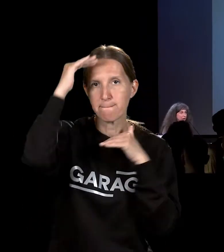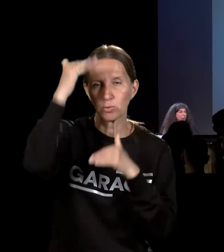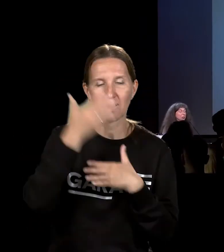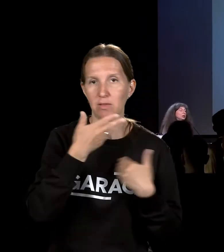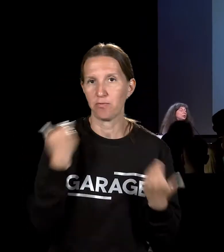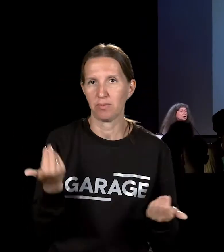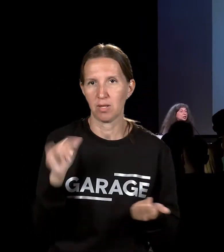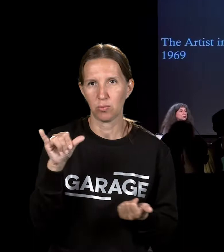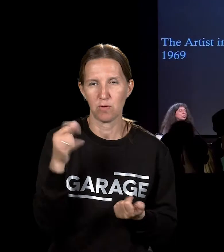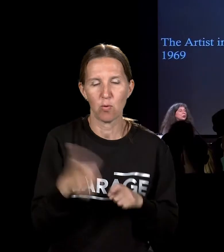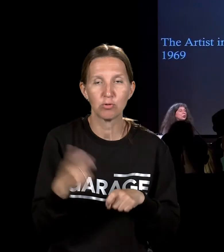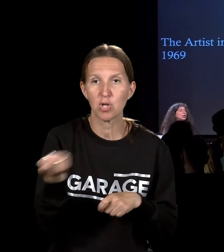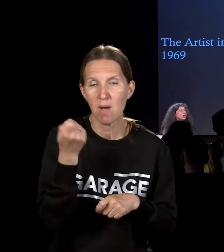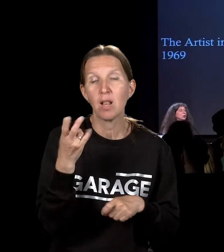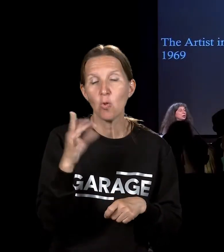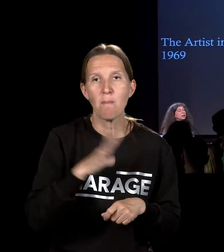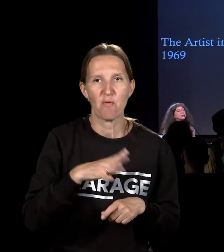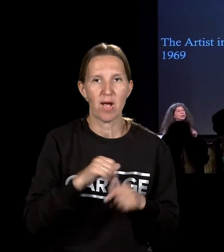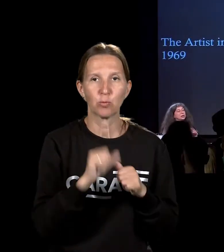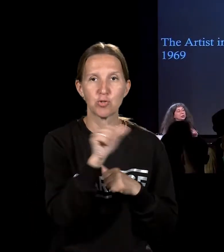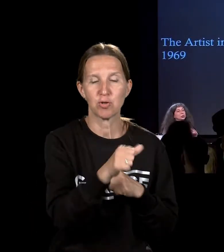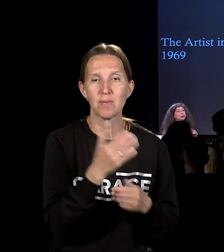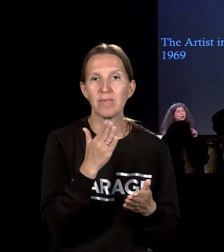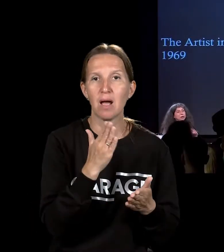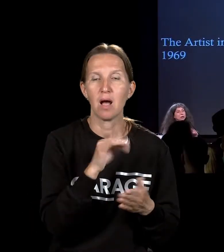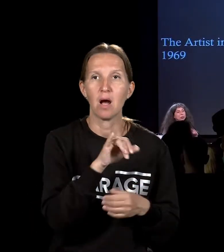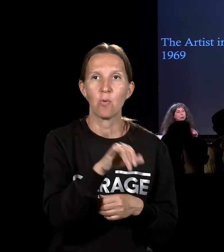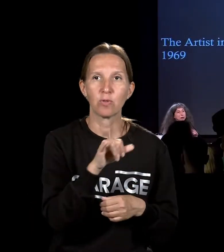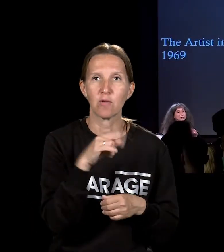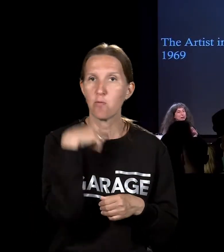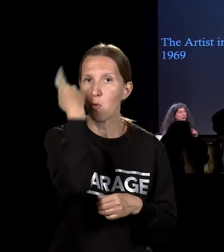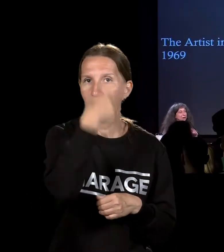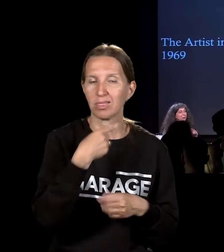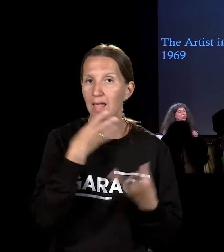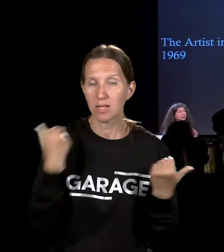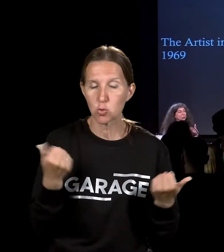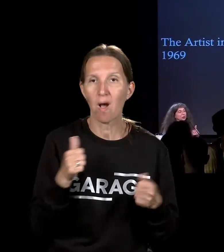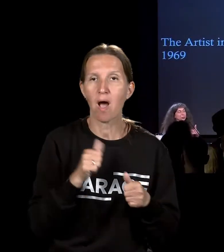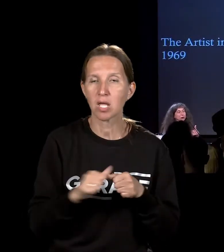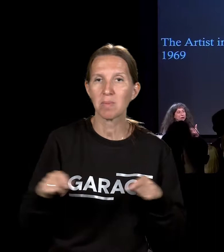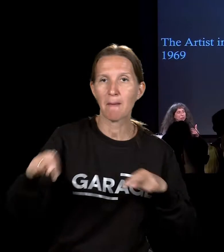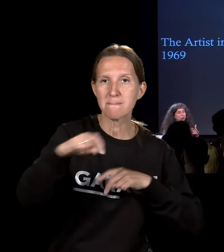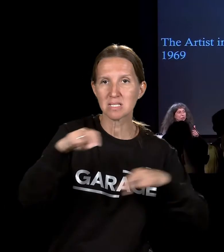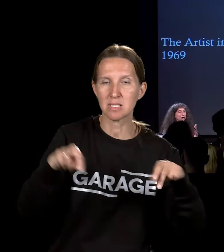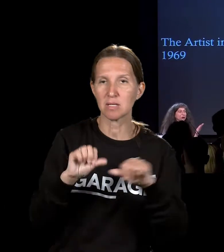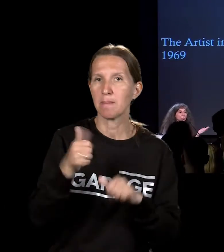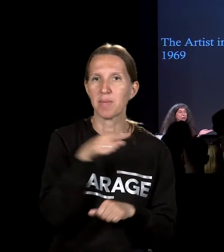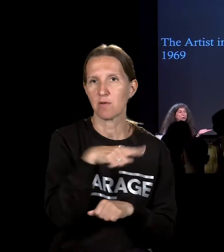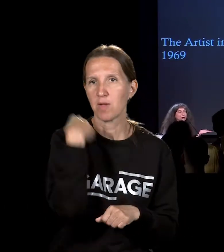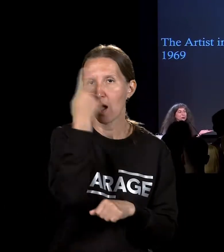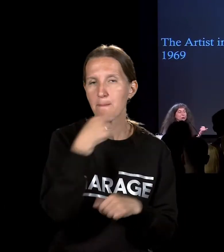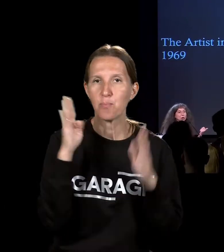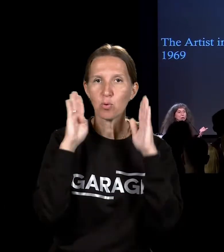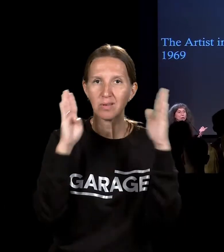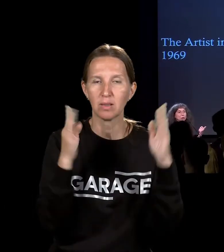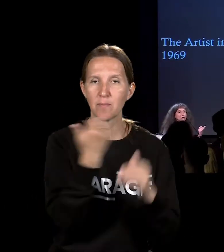исключения бывают. Портрет создаёт не лицо, мизансцена. Один из первых портретов, который называется, такой